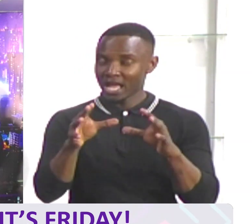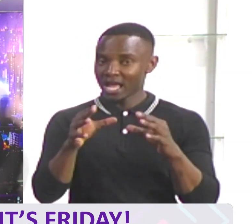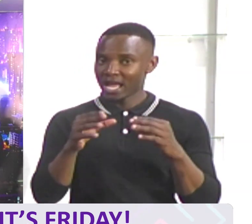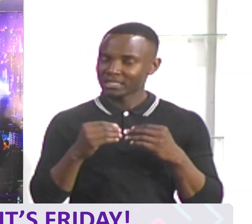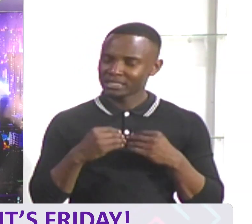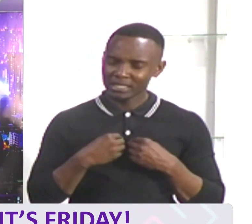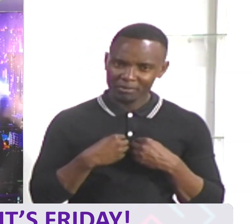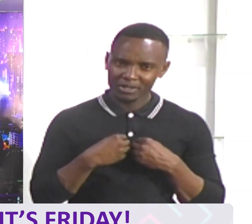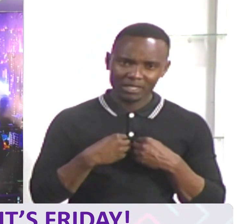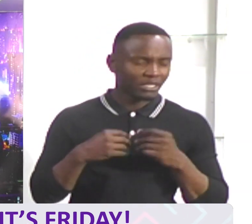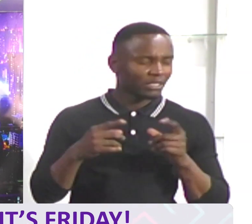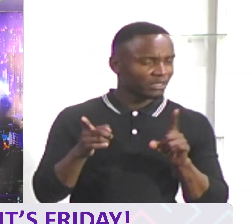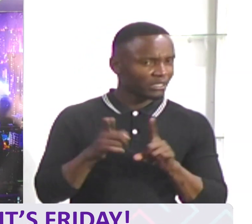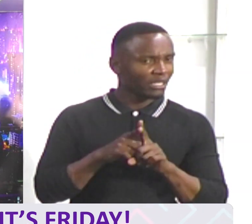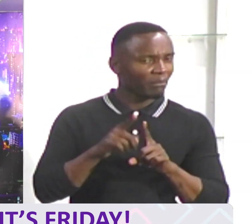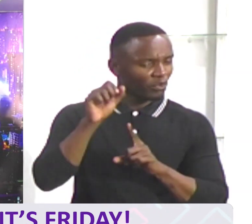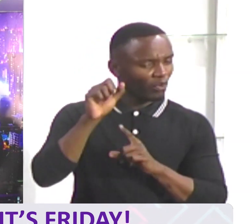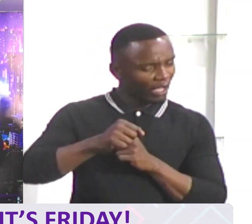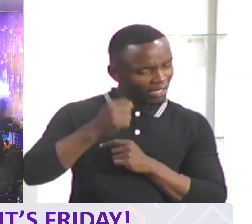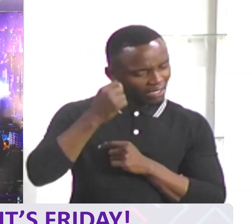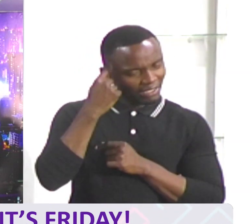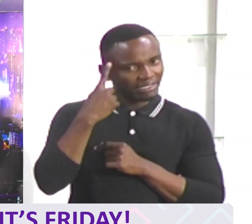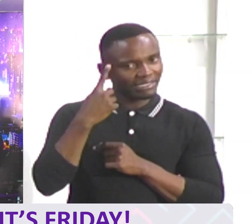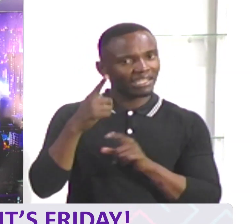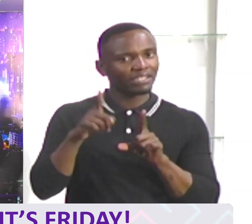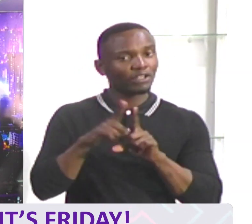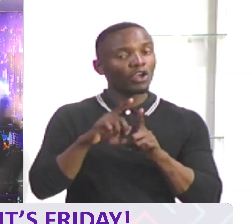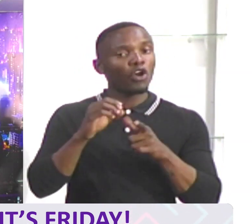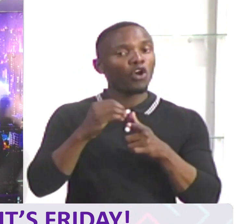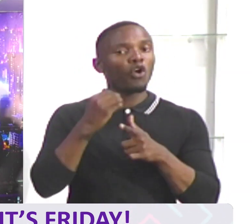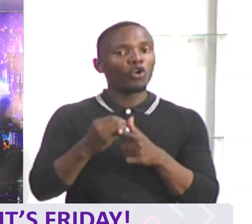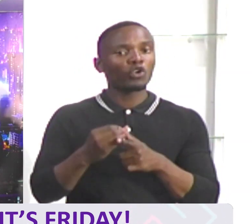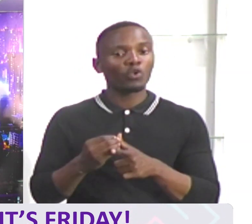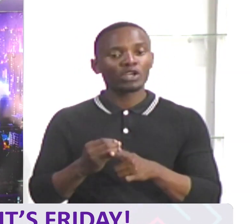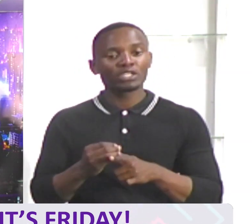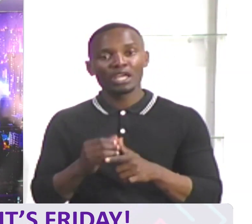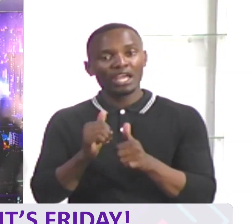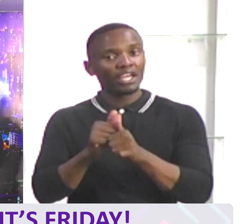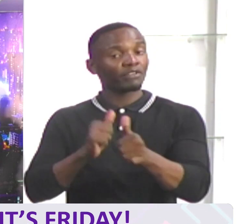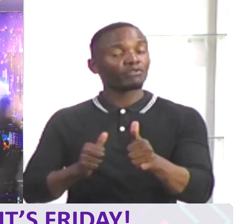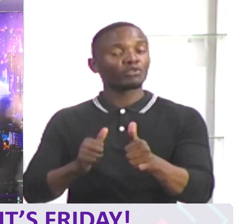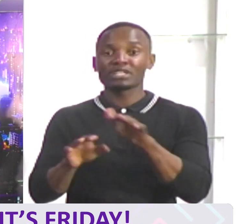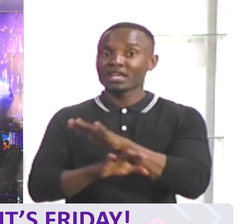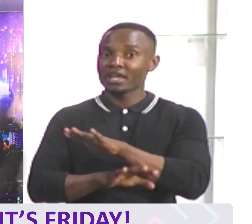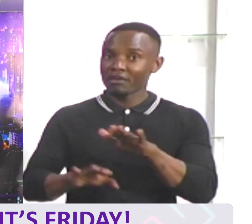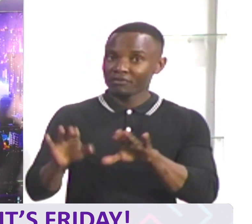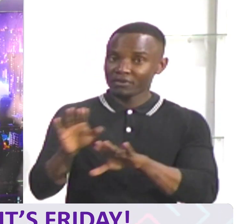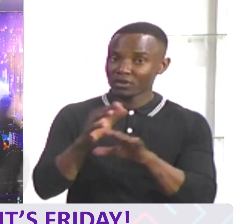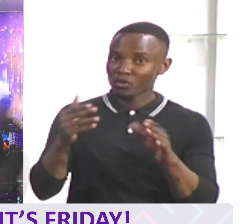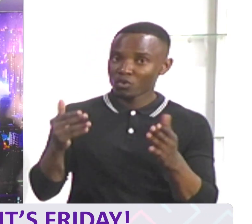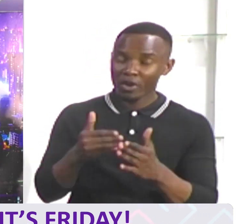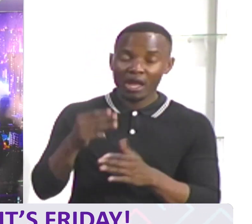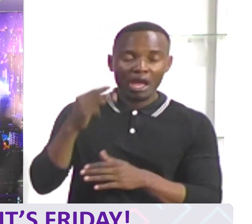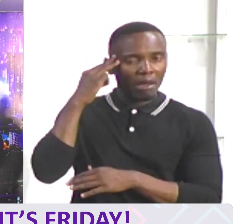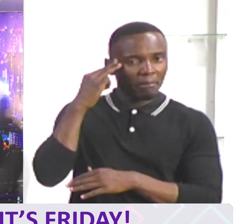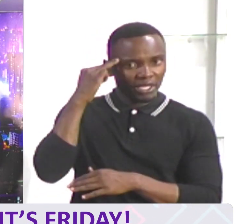you relate or you reject everything in your mental and physical environment on the basis of your